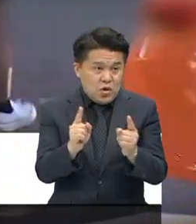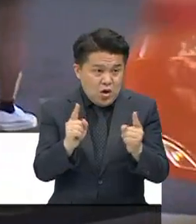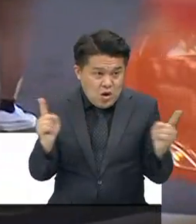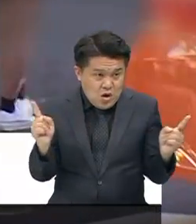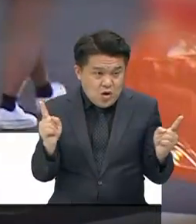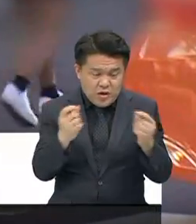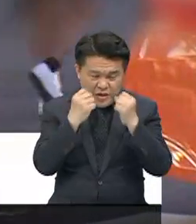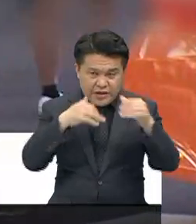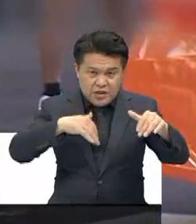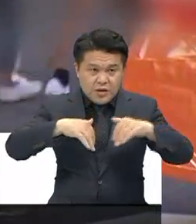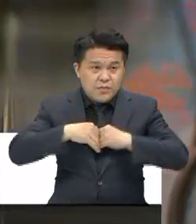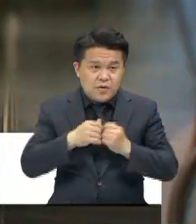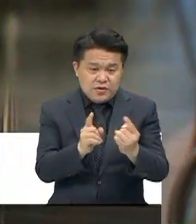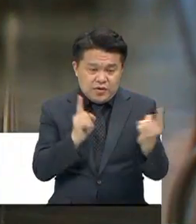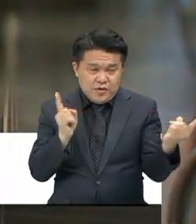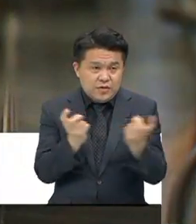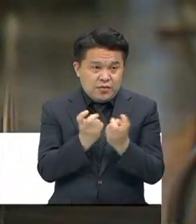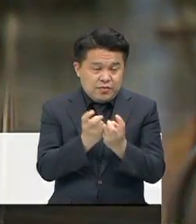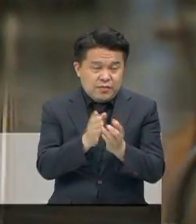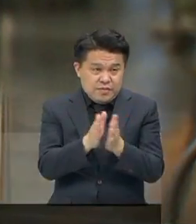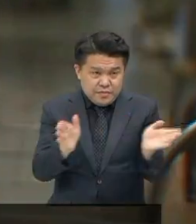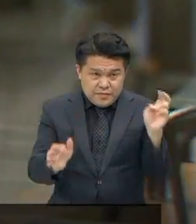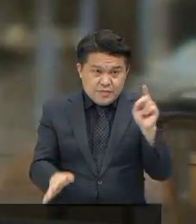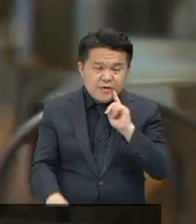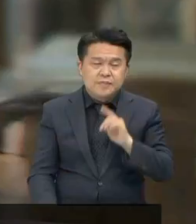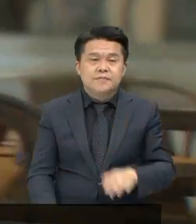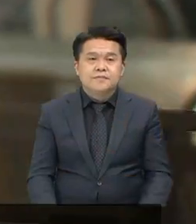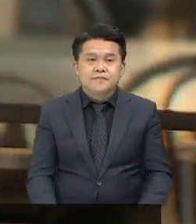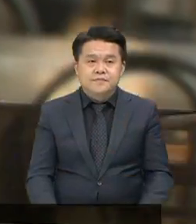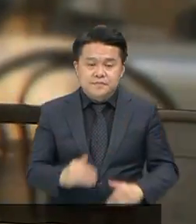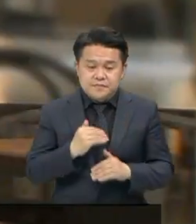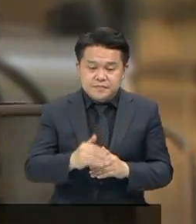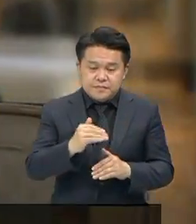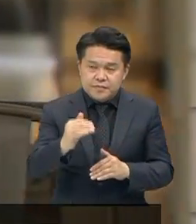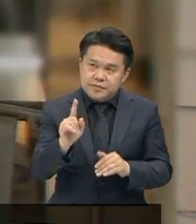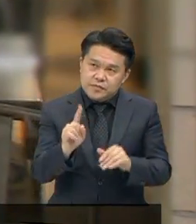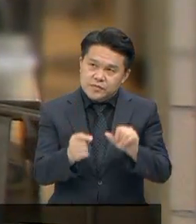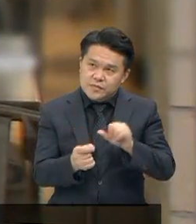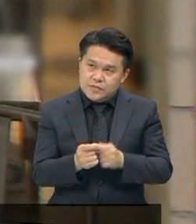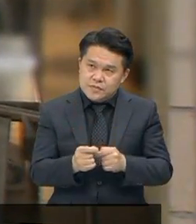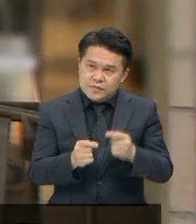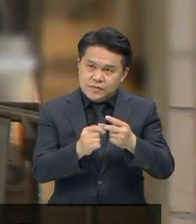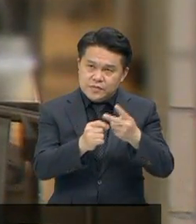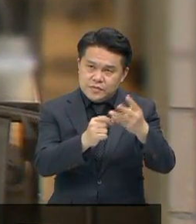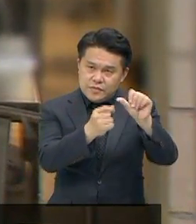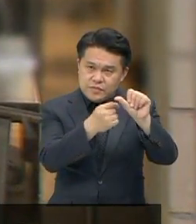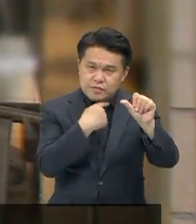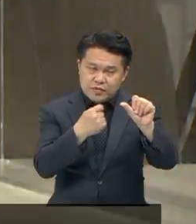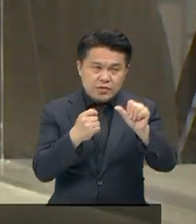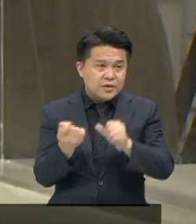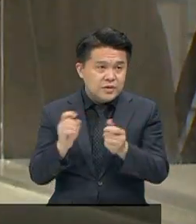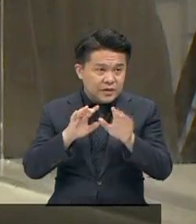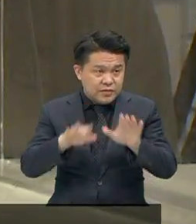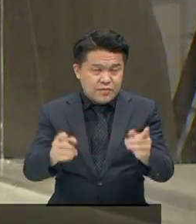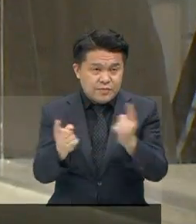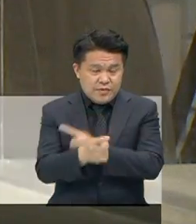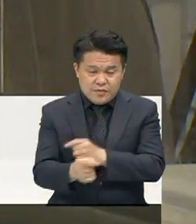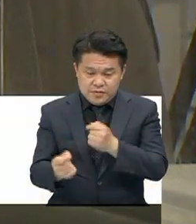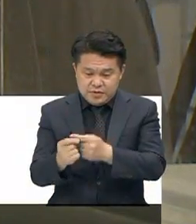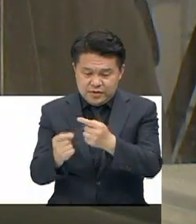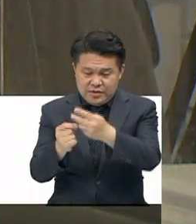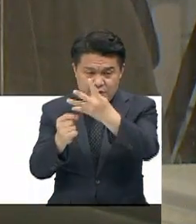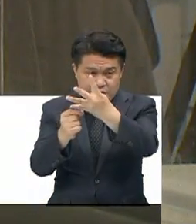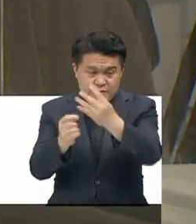새 거리두기 개편안을 시행하겠다고 밝혔습니다. 단계수는 5단계에서 4단계로 줄어듭니다.